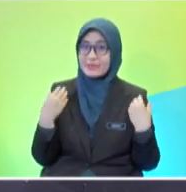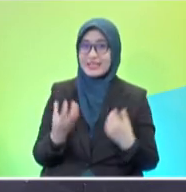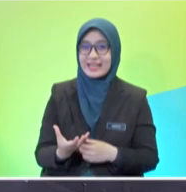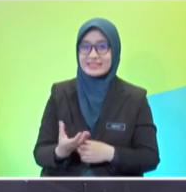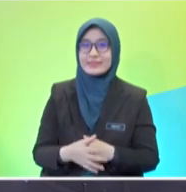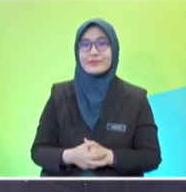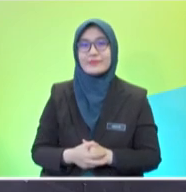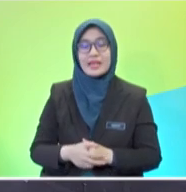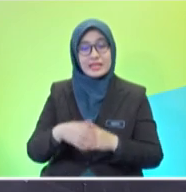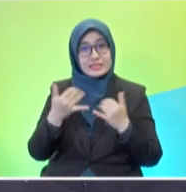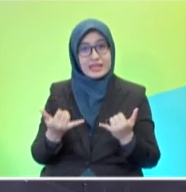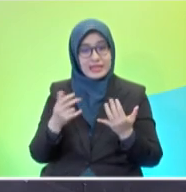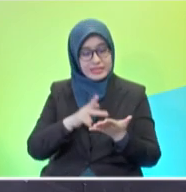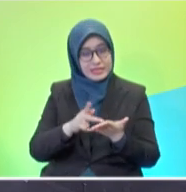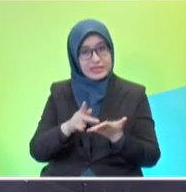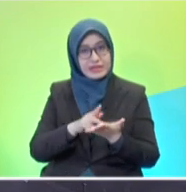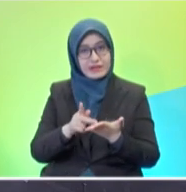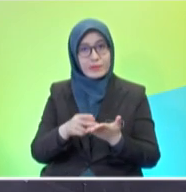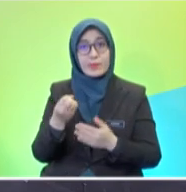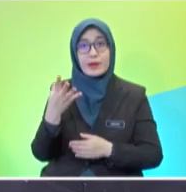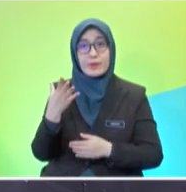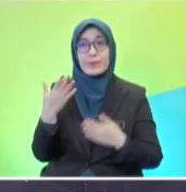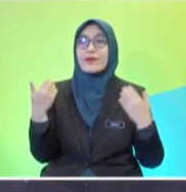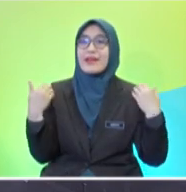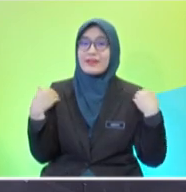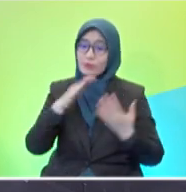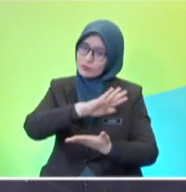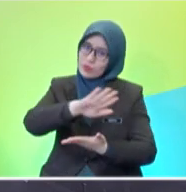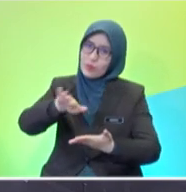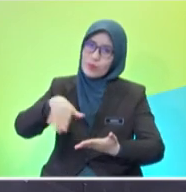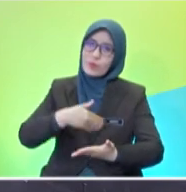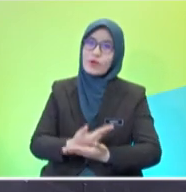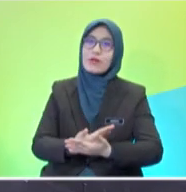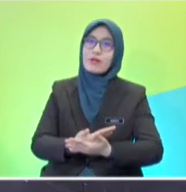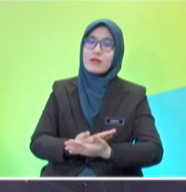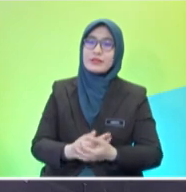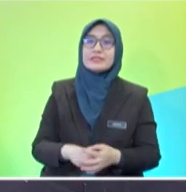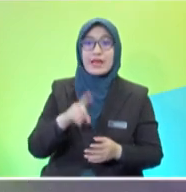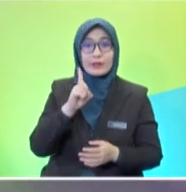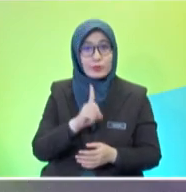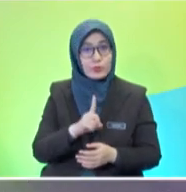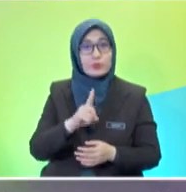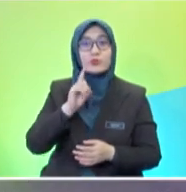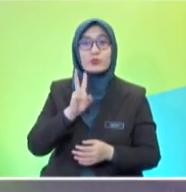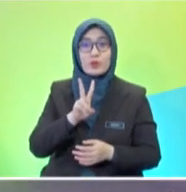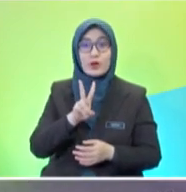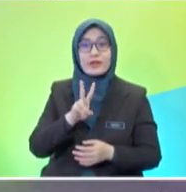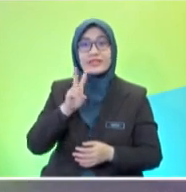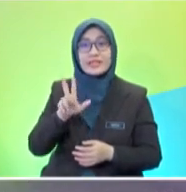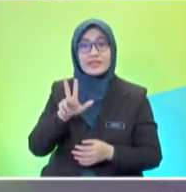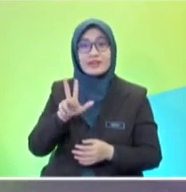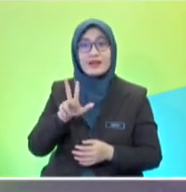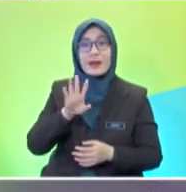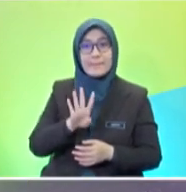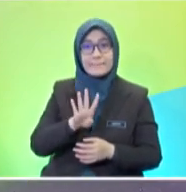bilangan himpunan objek yang kita kirim satu dua tiga